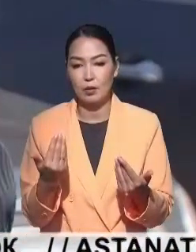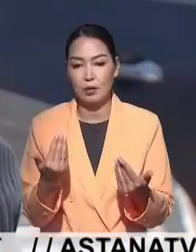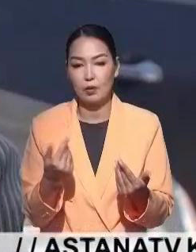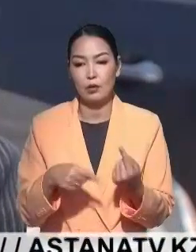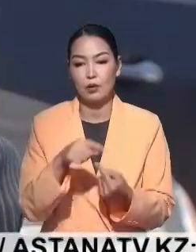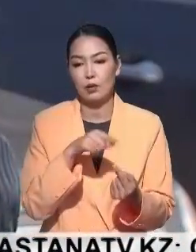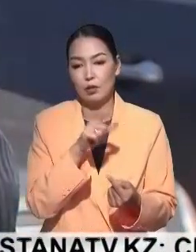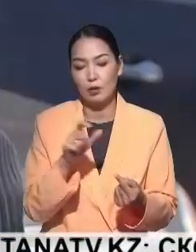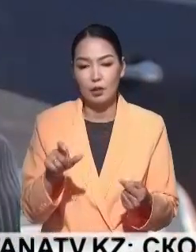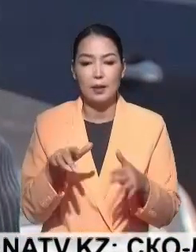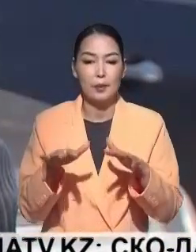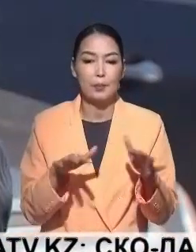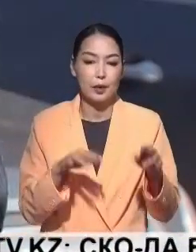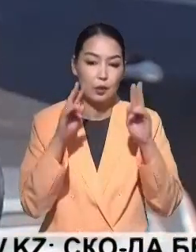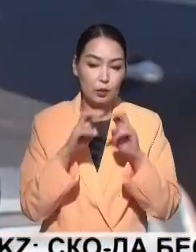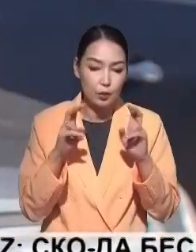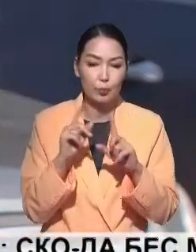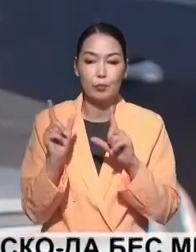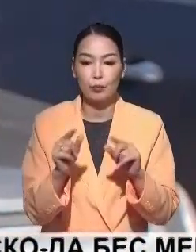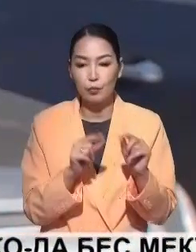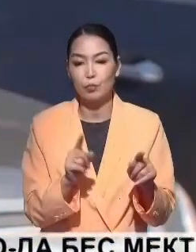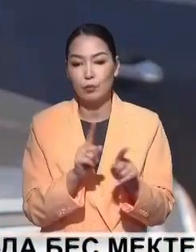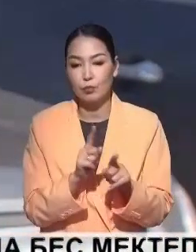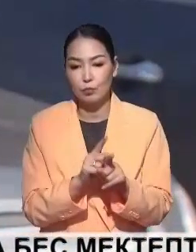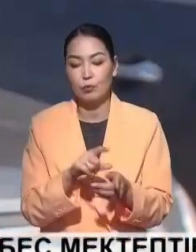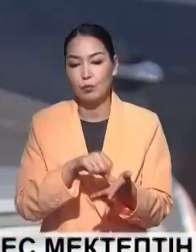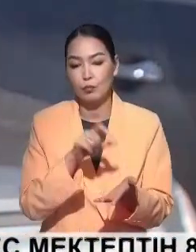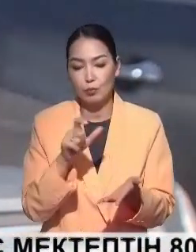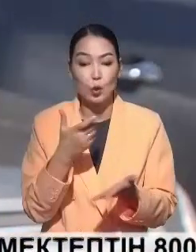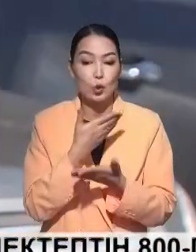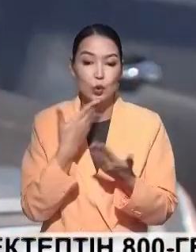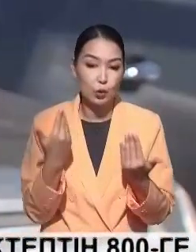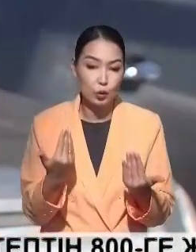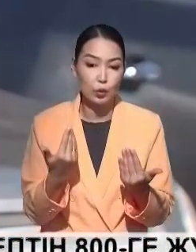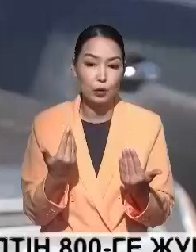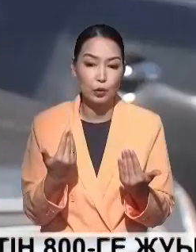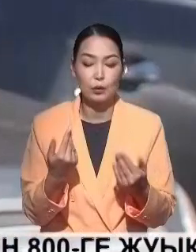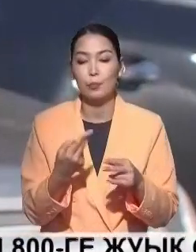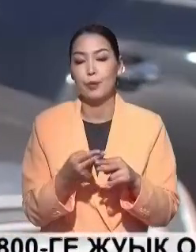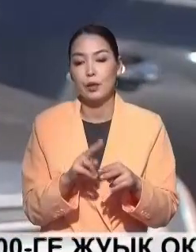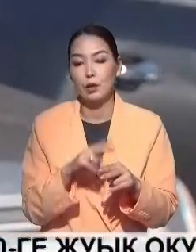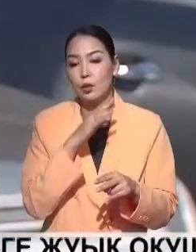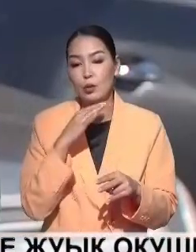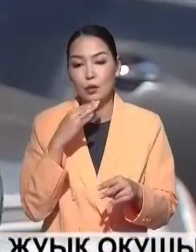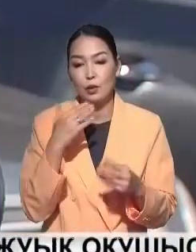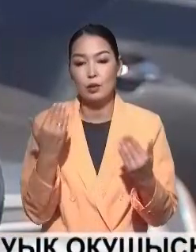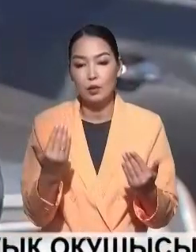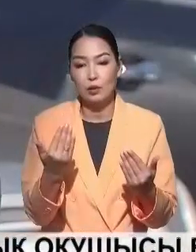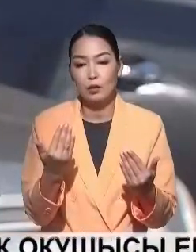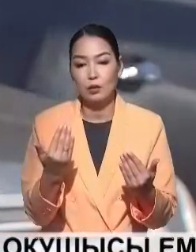кәсіпкерлік субъектілерге тексеруге баруға өкілеттіктері жоқ. Яғни көптеген жаңағы